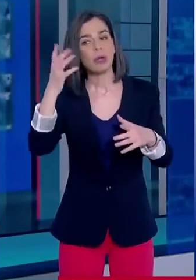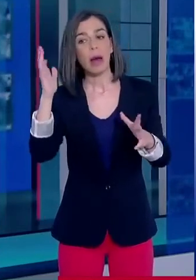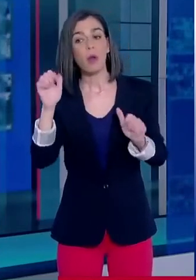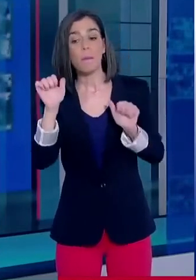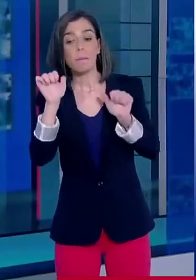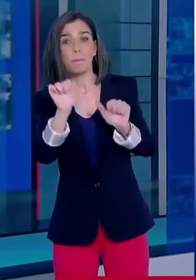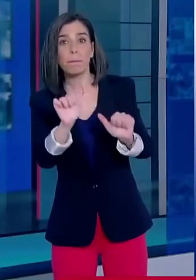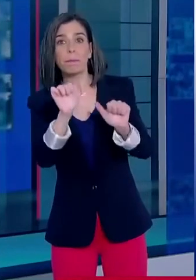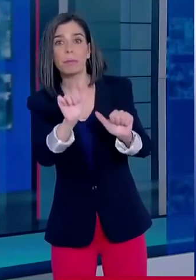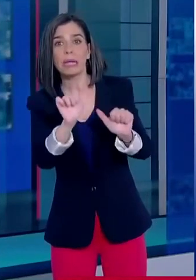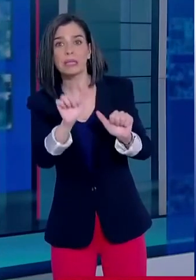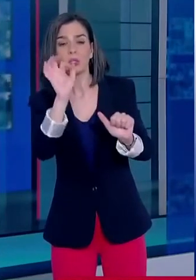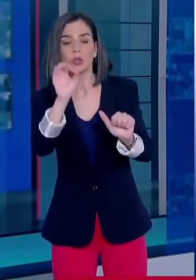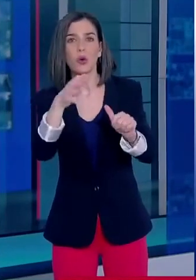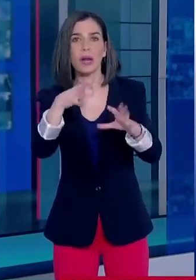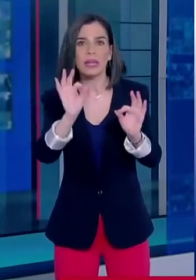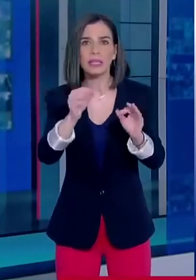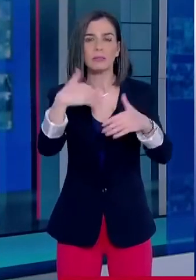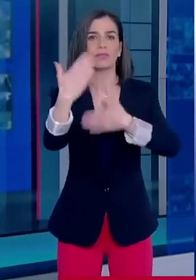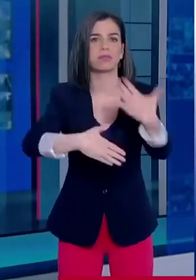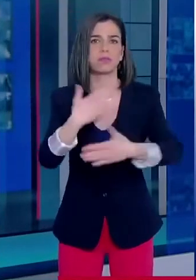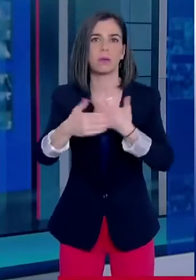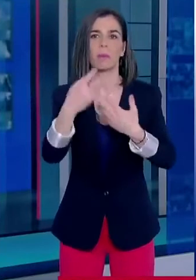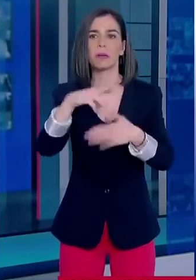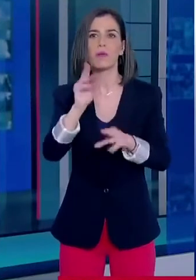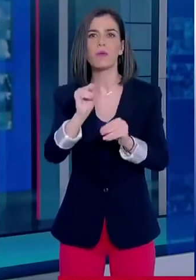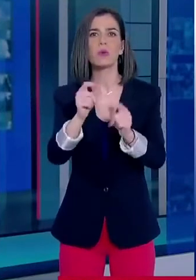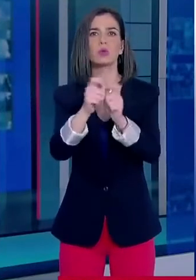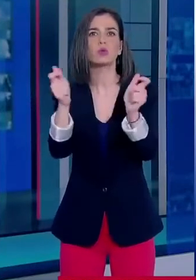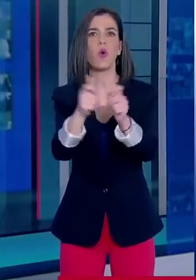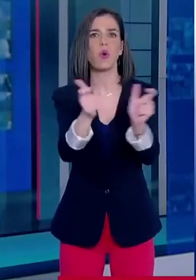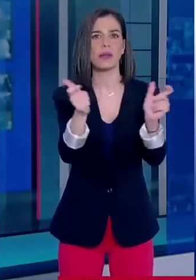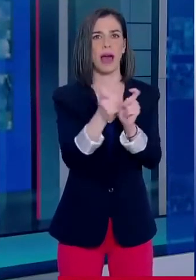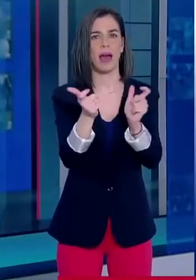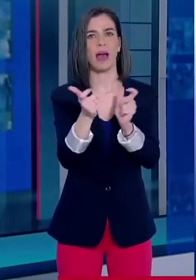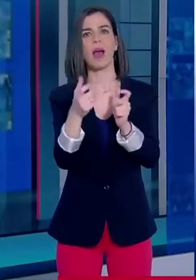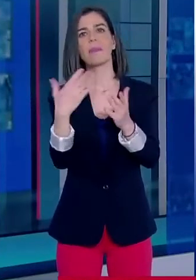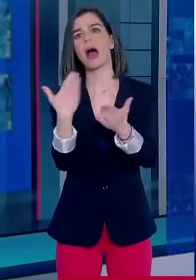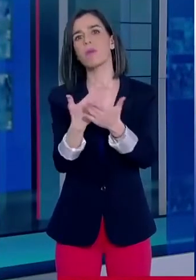πίεση για να εισηγηθείτε άρση του lockdown, ιδιαιτέρως στα σχολεία με την επιστημονική τεκμηρίωση να ακολουθεί.